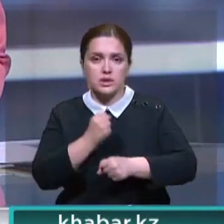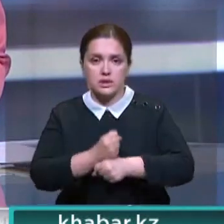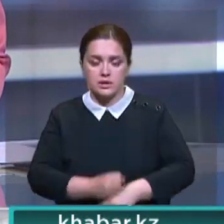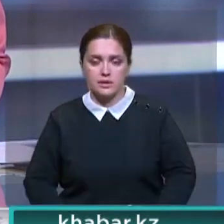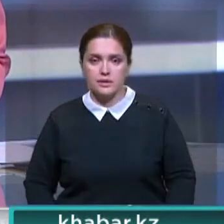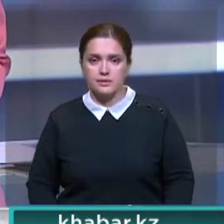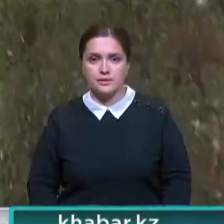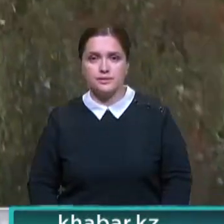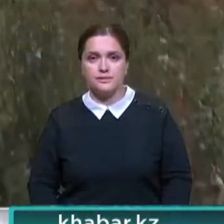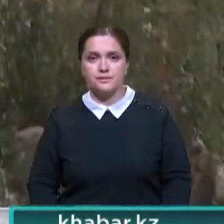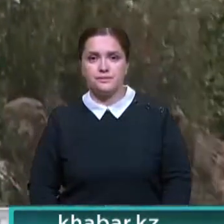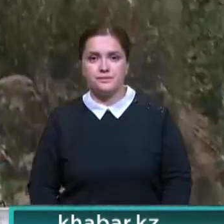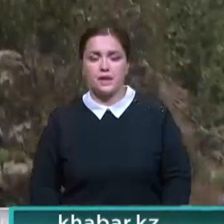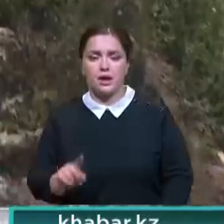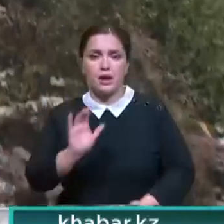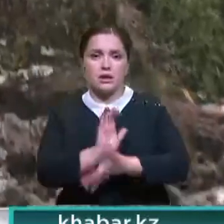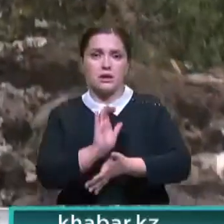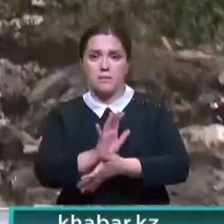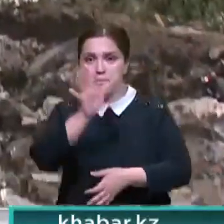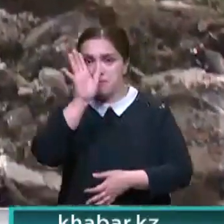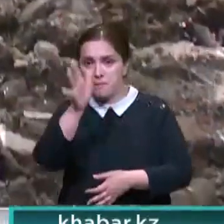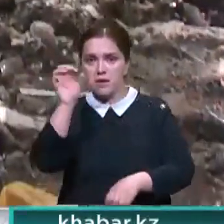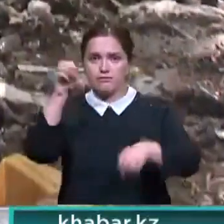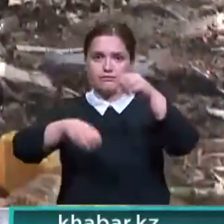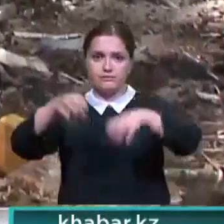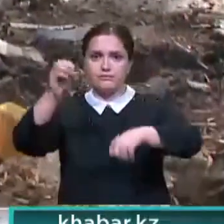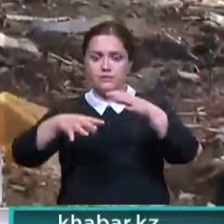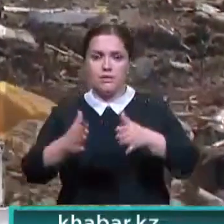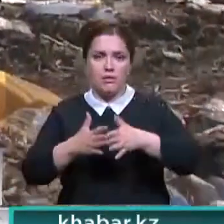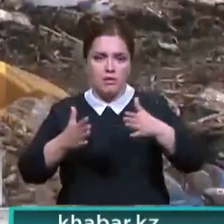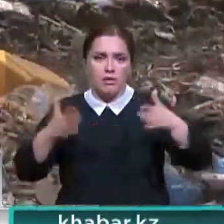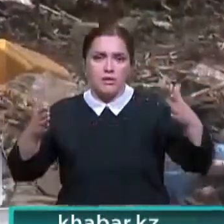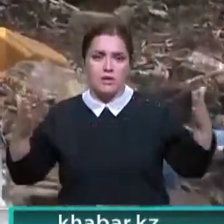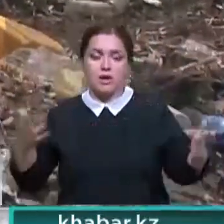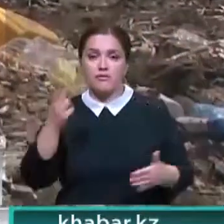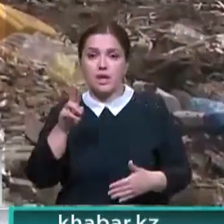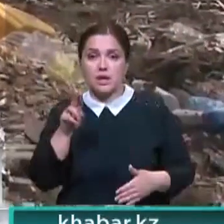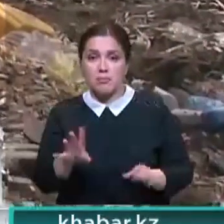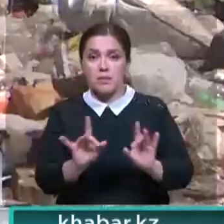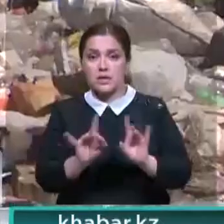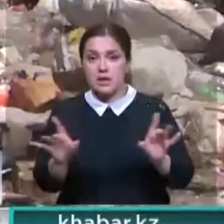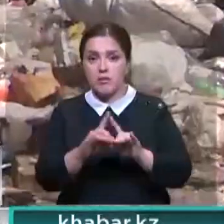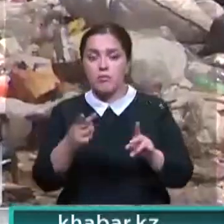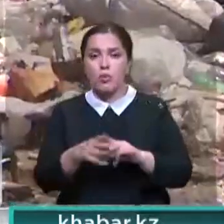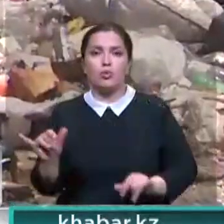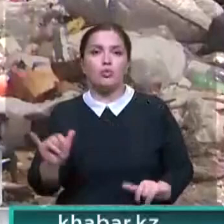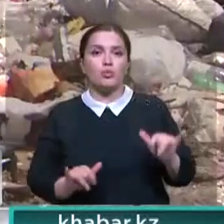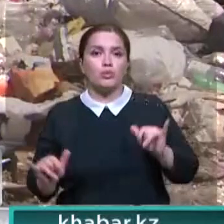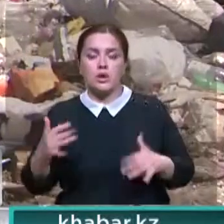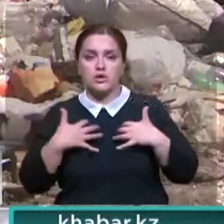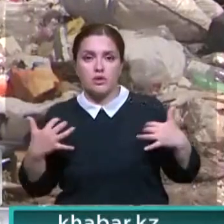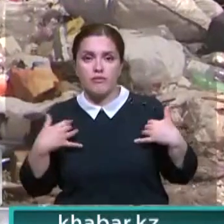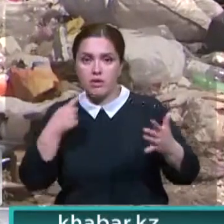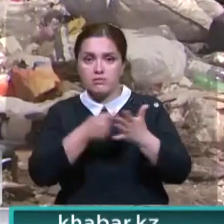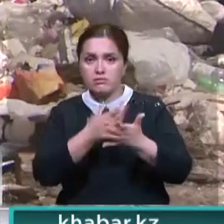делать. Этой свалке больше 5 лет. Она растянулась до 2 километров. По словам жителей, пасти скот стало невозможно. Неприятный